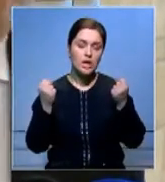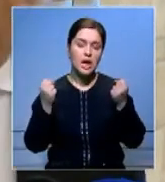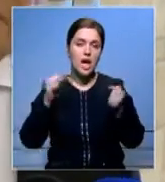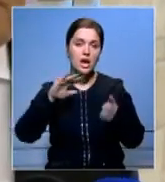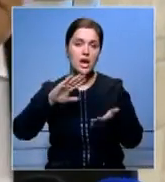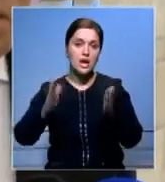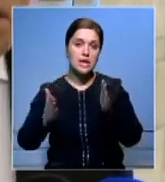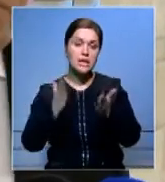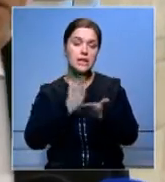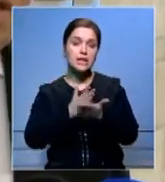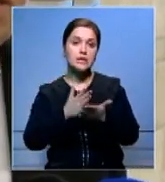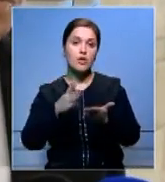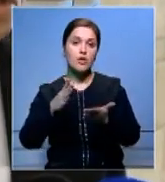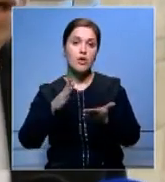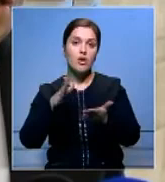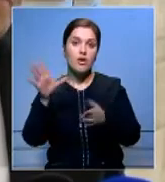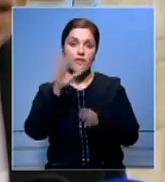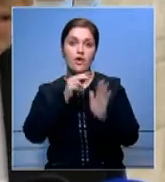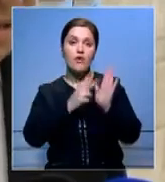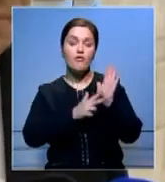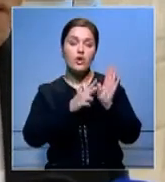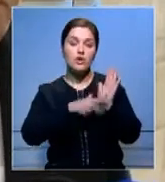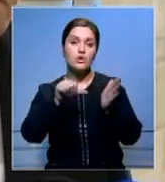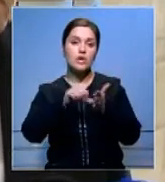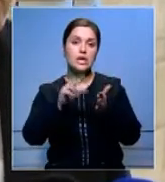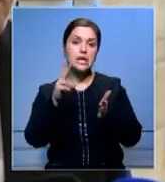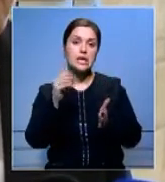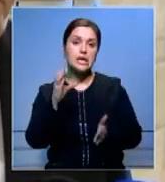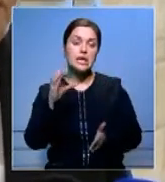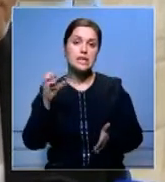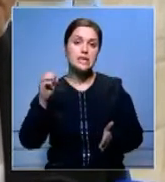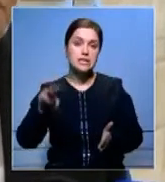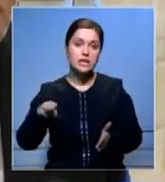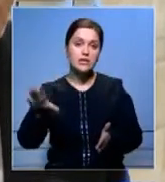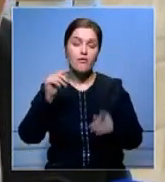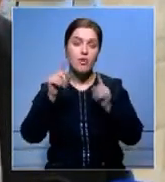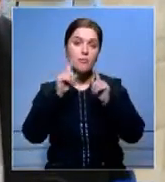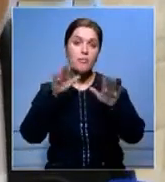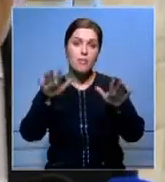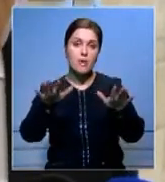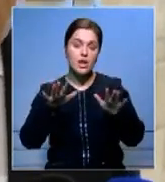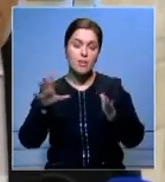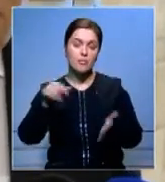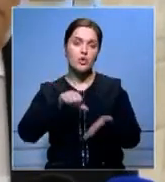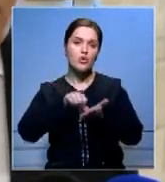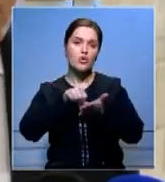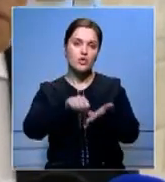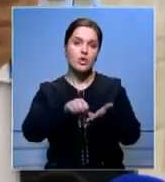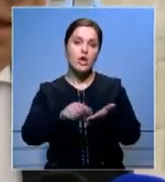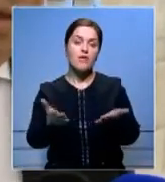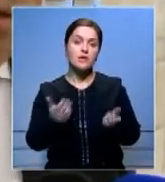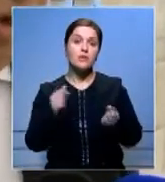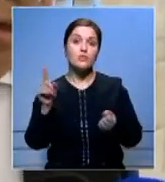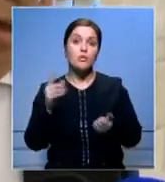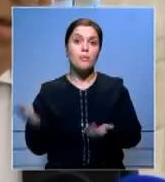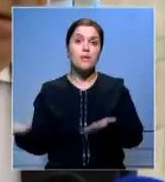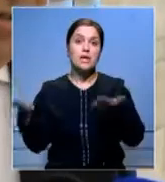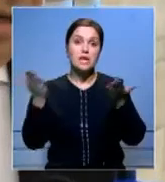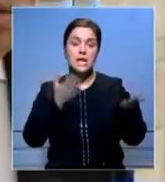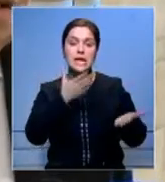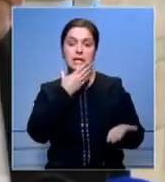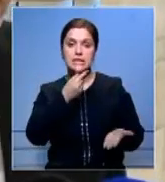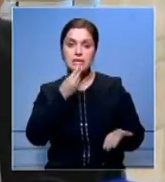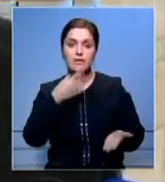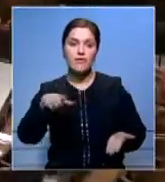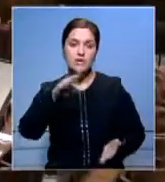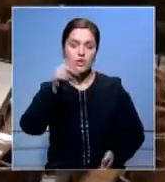общем, весь дом, 80 членов Кнессета, 80 членов парламента Израиля взялись для того, чтобы принять очень красиво